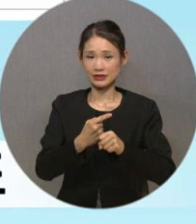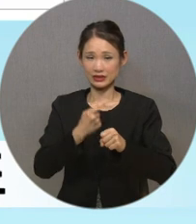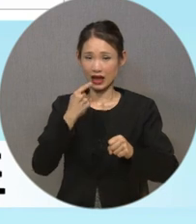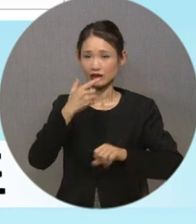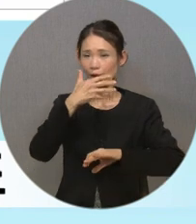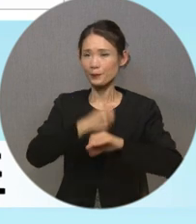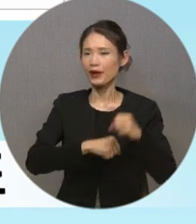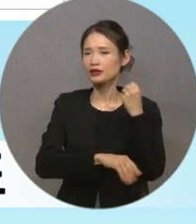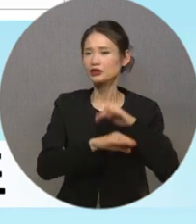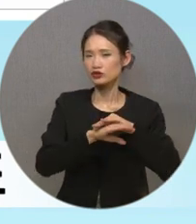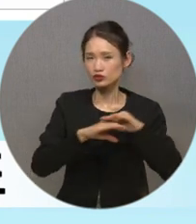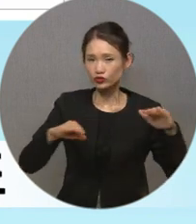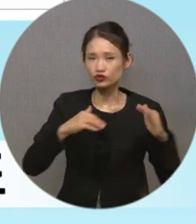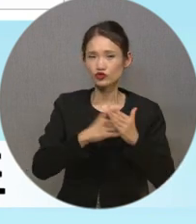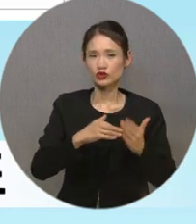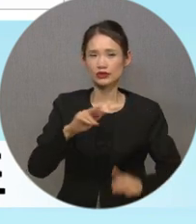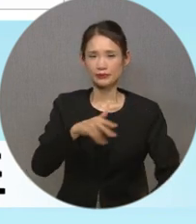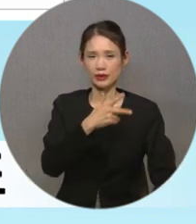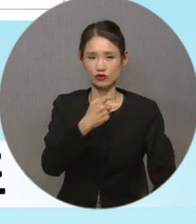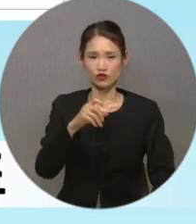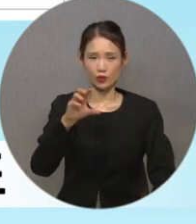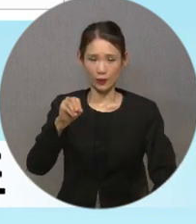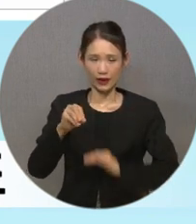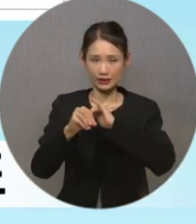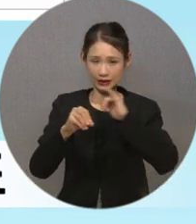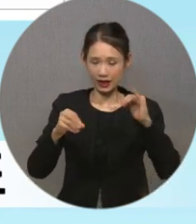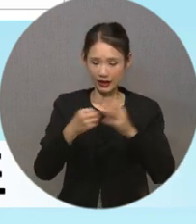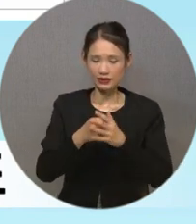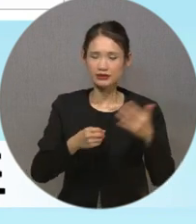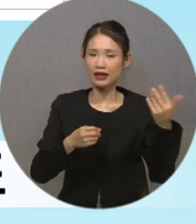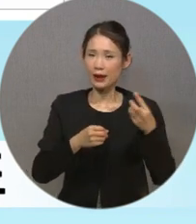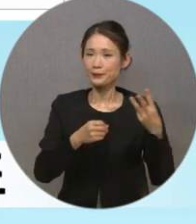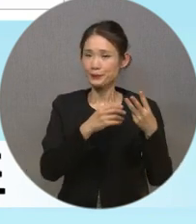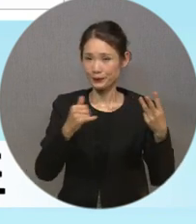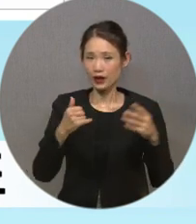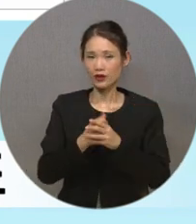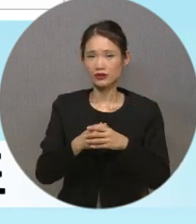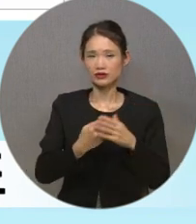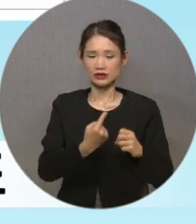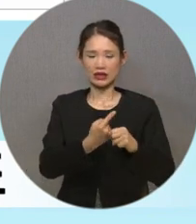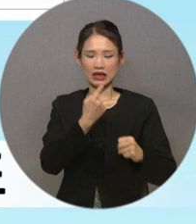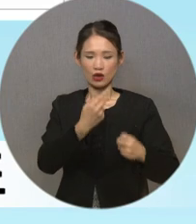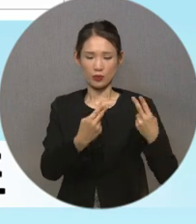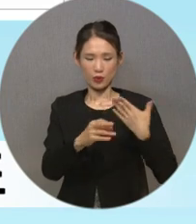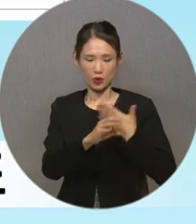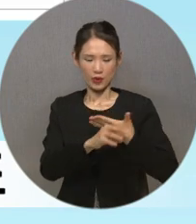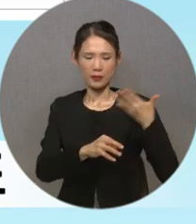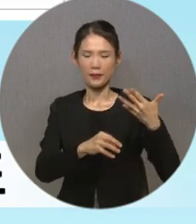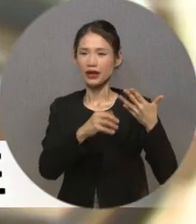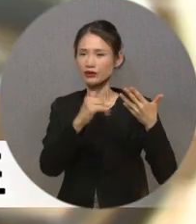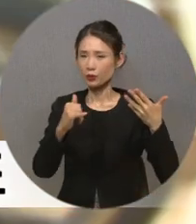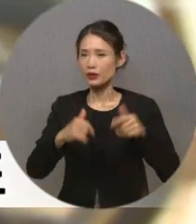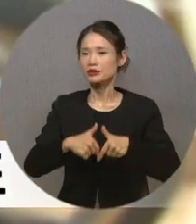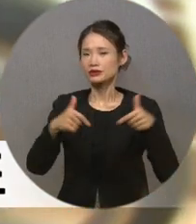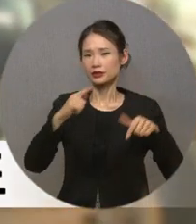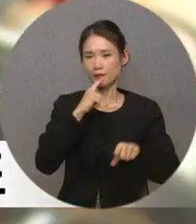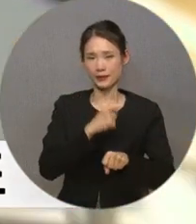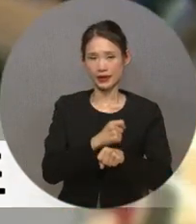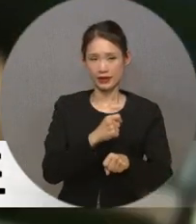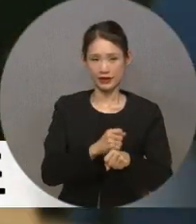등록장애인은 약 2653,000명으로 전년대비 8000여 명 증가한 것으로 나타났습니다 15개